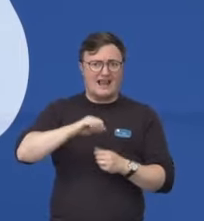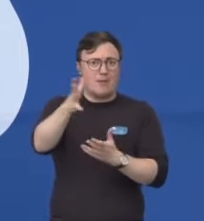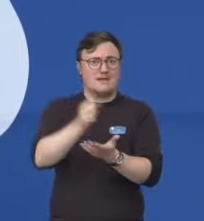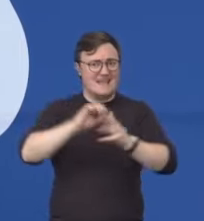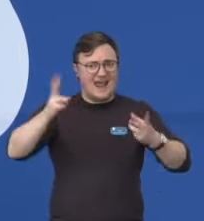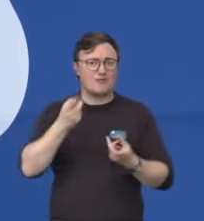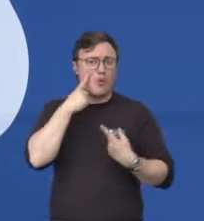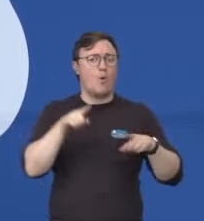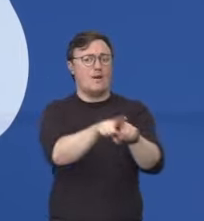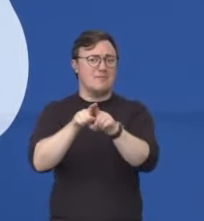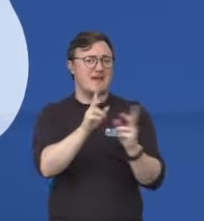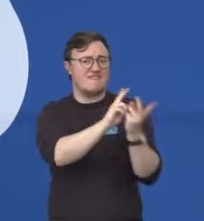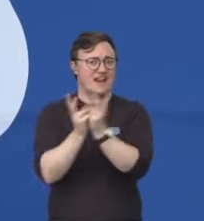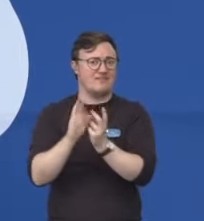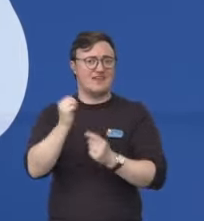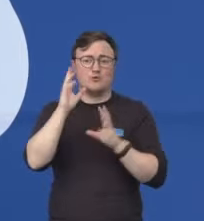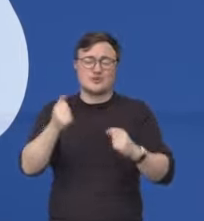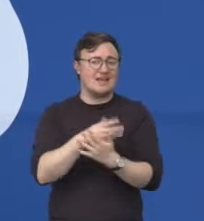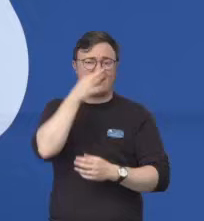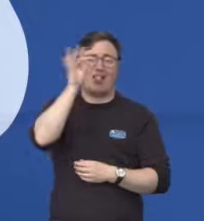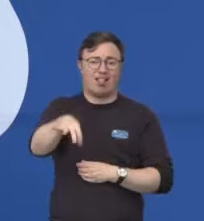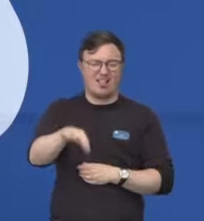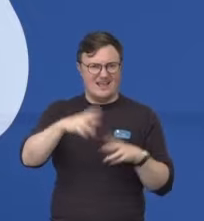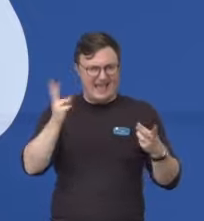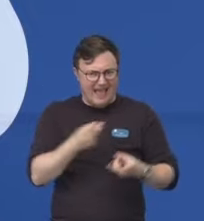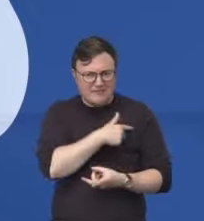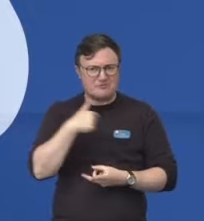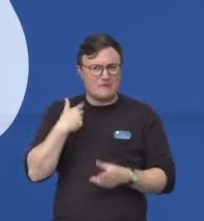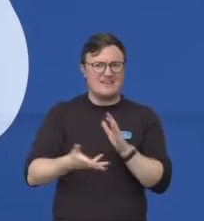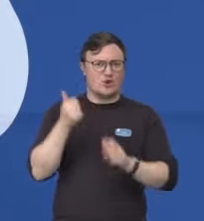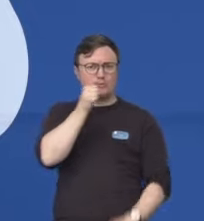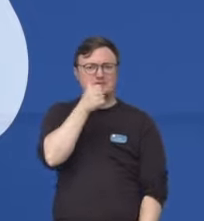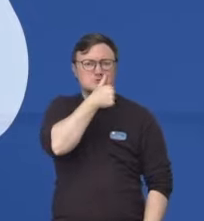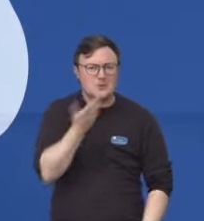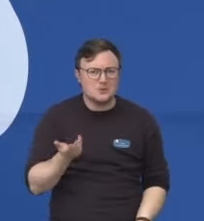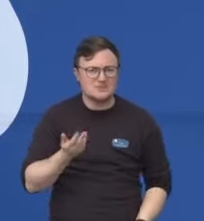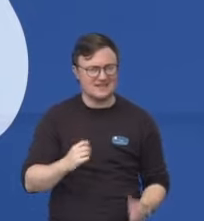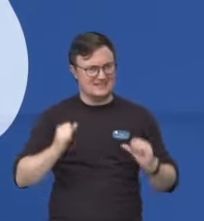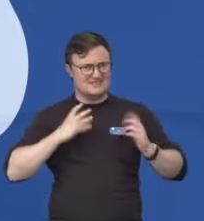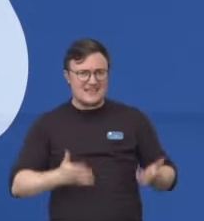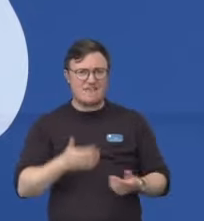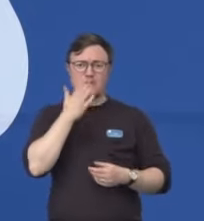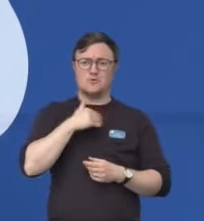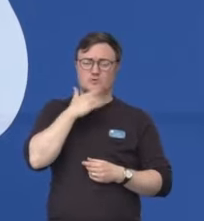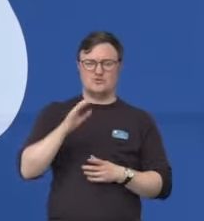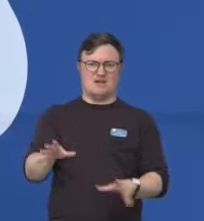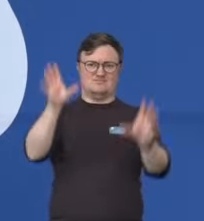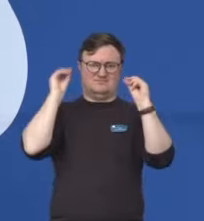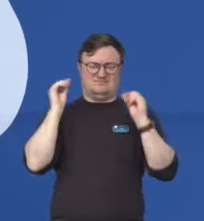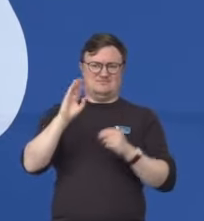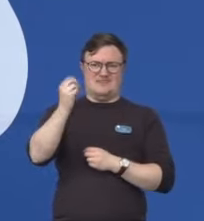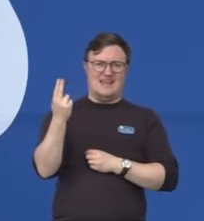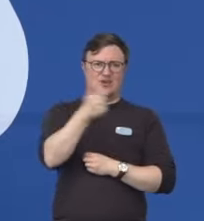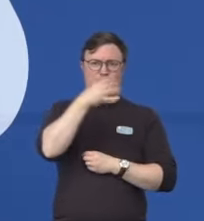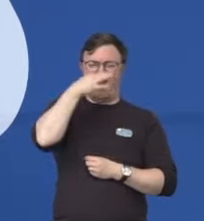EU inte ska lägga sig i svensk snus. Ändå så är det det vi pratar med unga om, och då är det inte så konstigt att unga får en bild av EU som några som